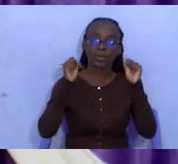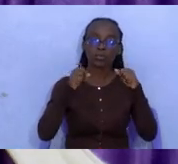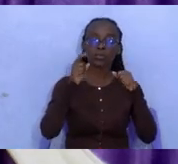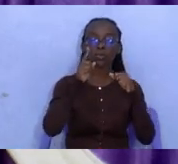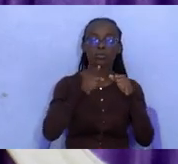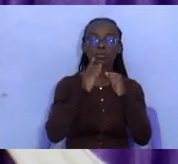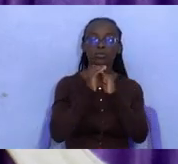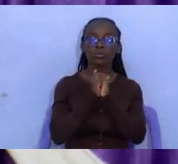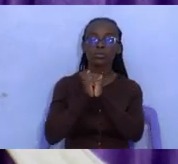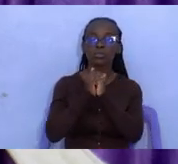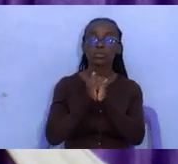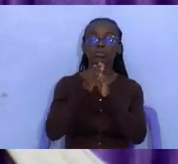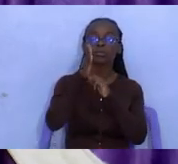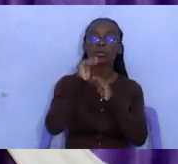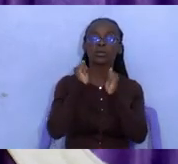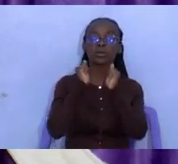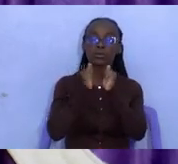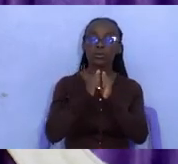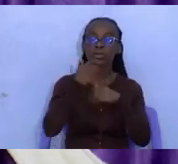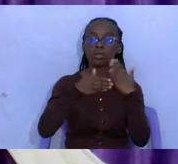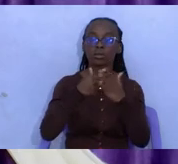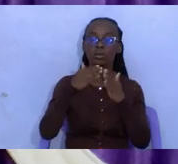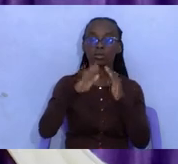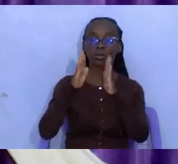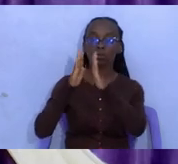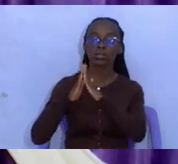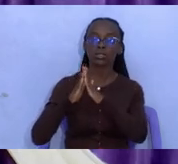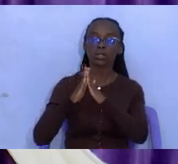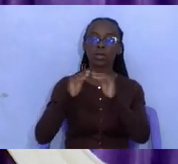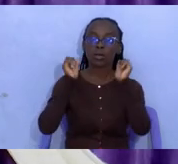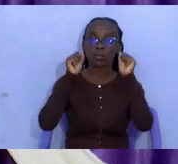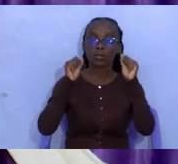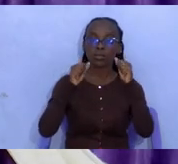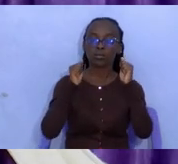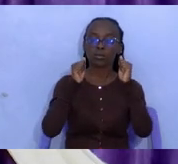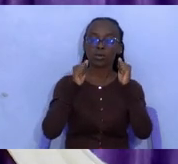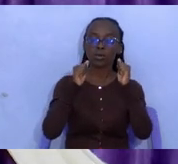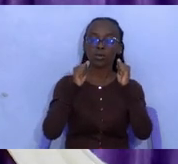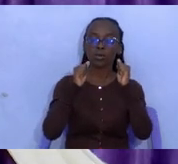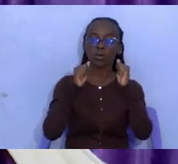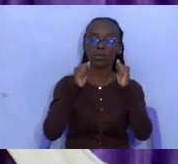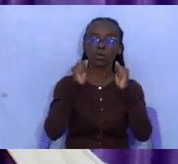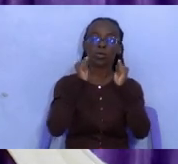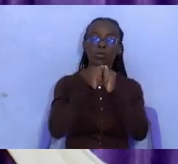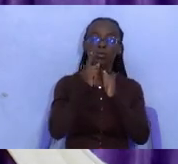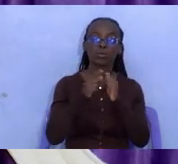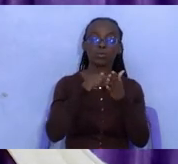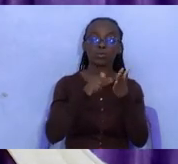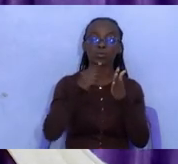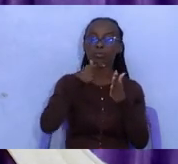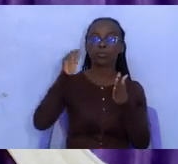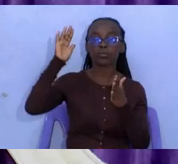na nyumba yako yote. Kama iliwezekana kwa Cornelio, inawezekana kwako. This man was not